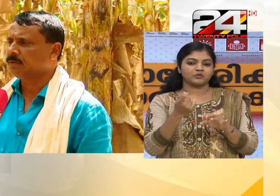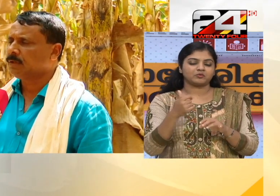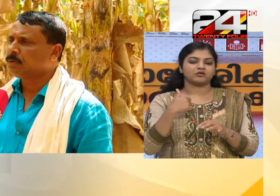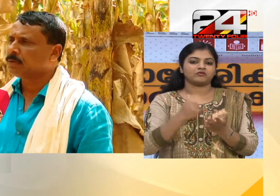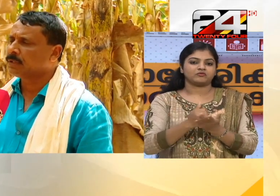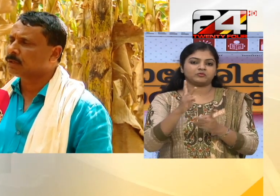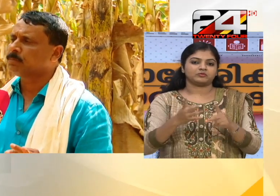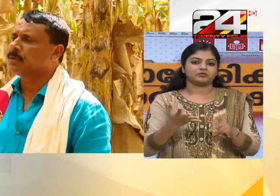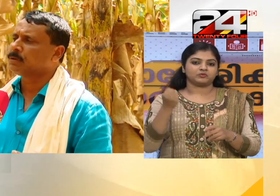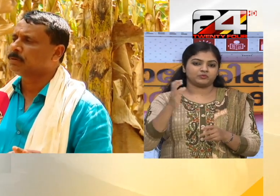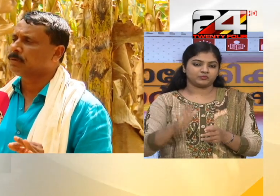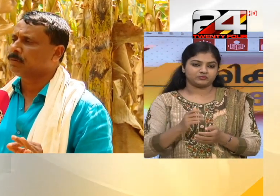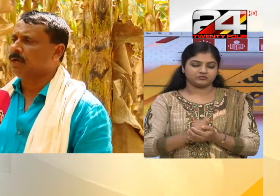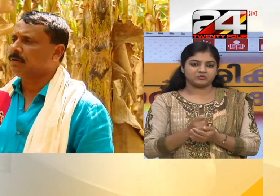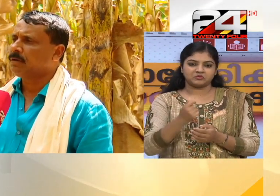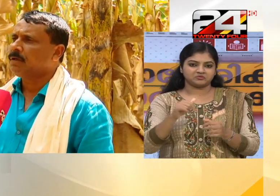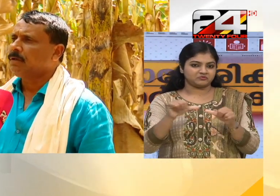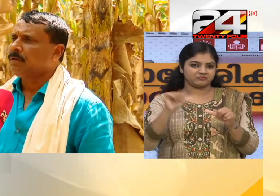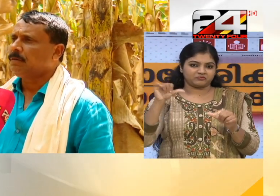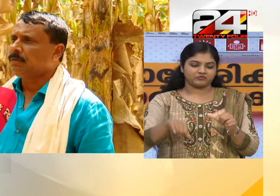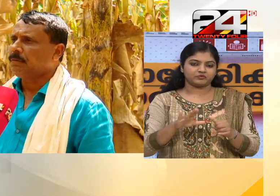കിട്ടുന്നത്. ഒരു നിലക്കും അത് ഒക്കില്ല.